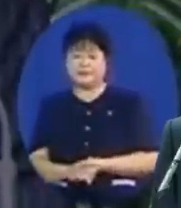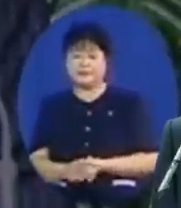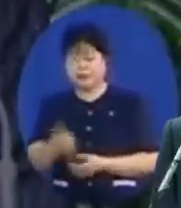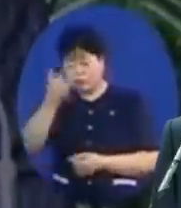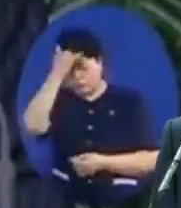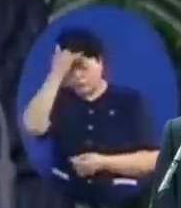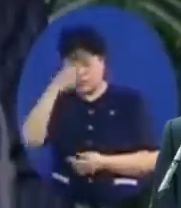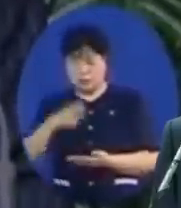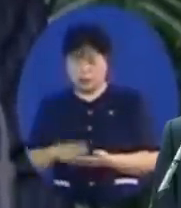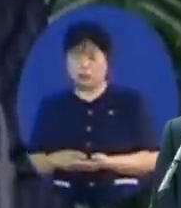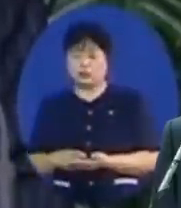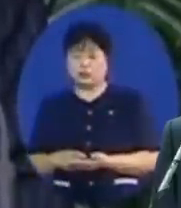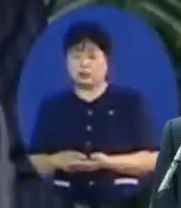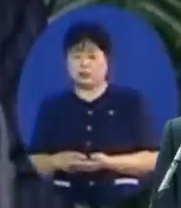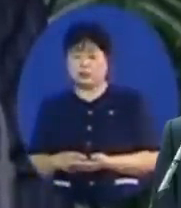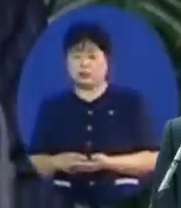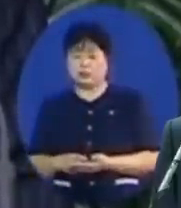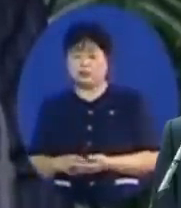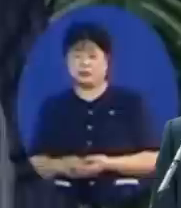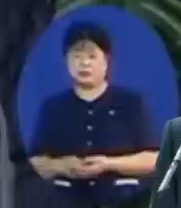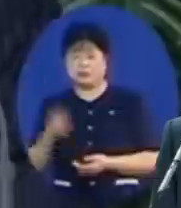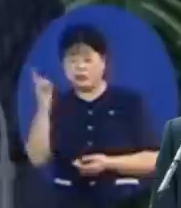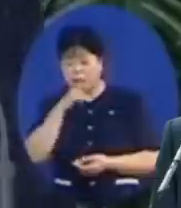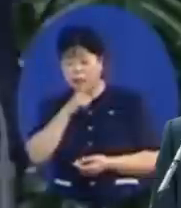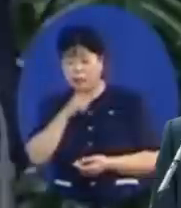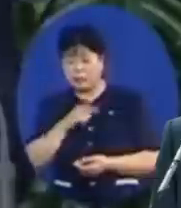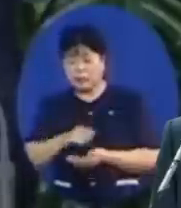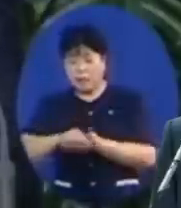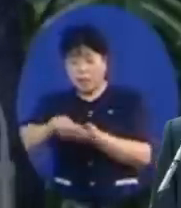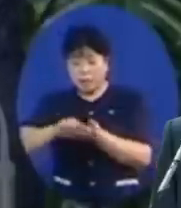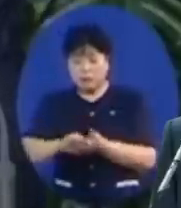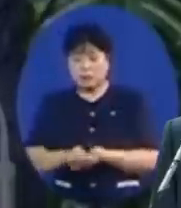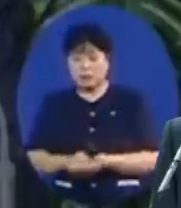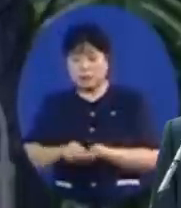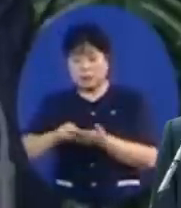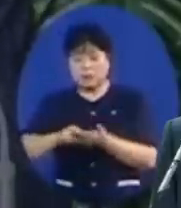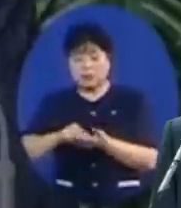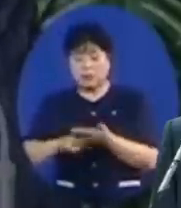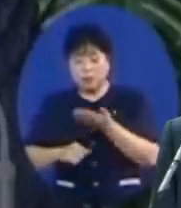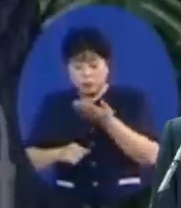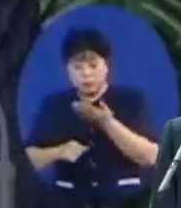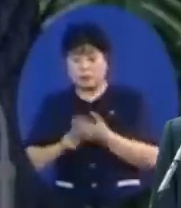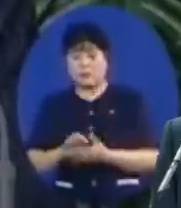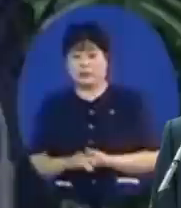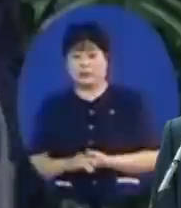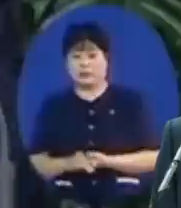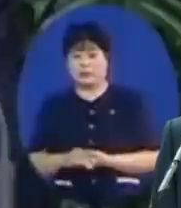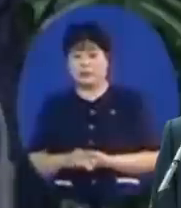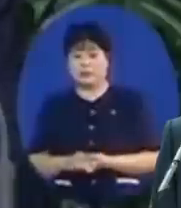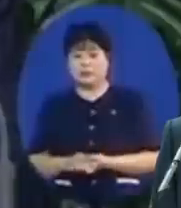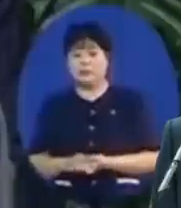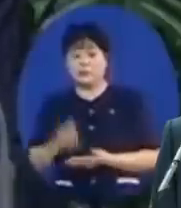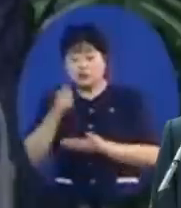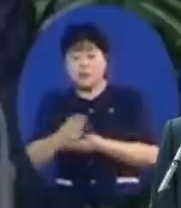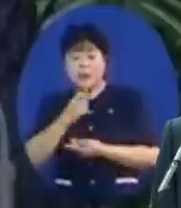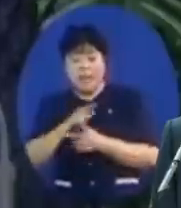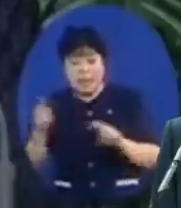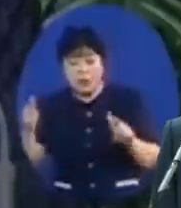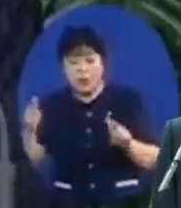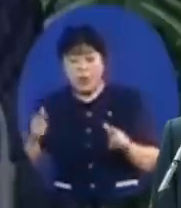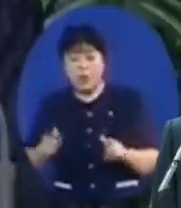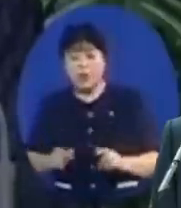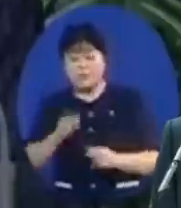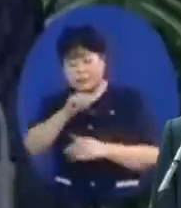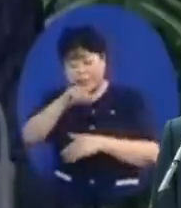윤리적, 도덕적으로도 흉볼 수 있는 이것도 지워지는 것입니다. 지은 죄만 지어지는 것이 아니라 우리의